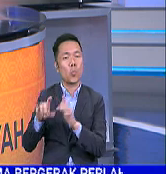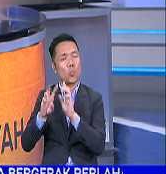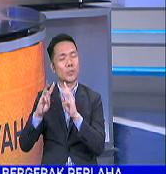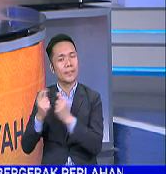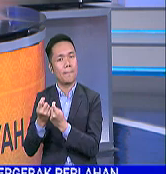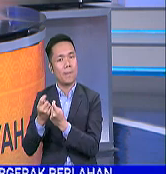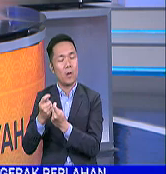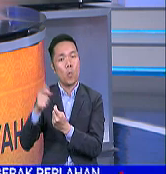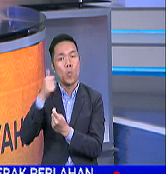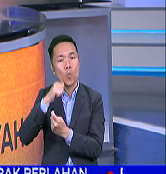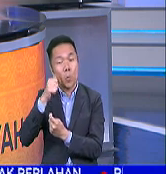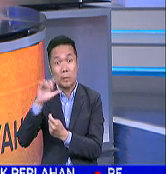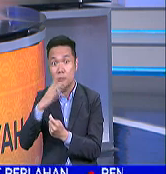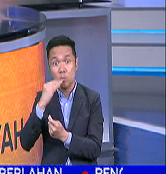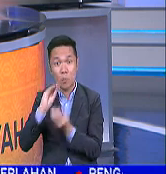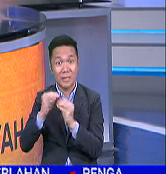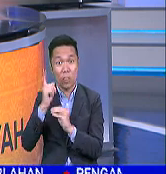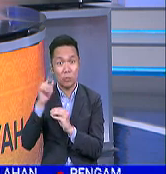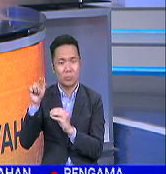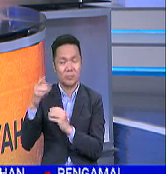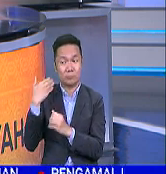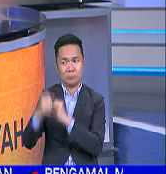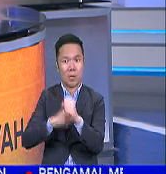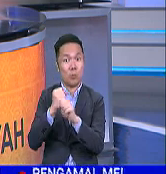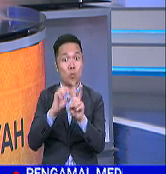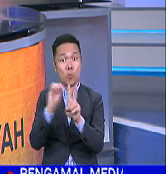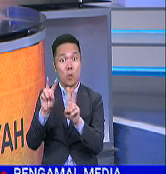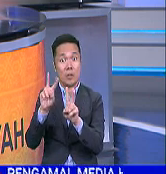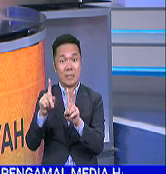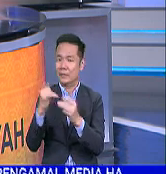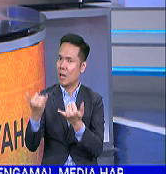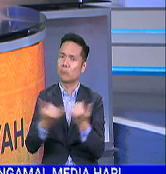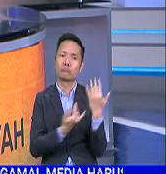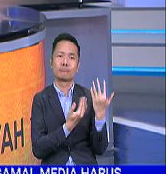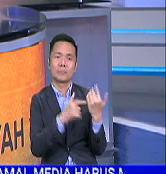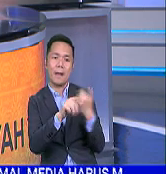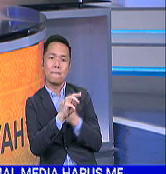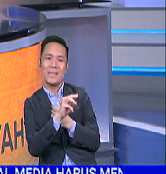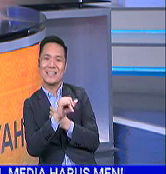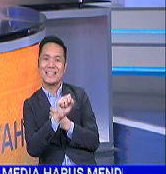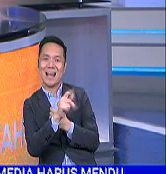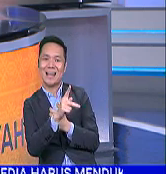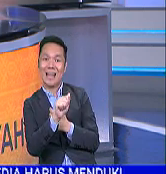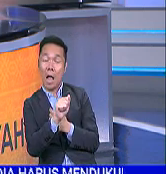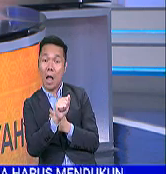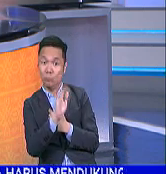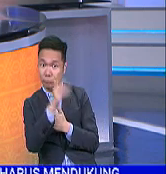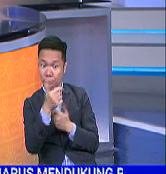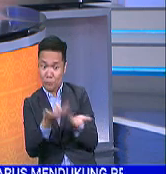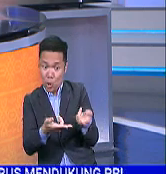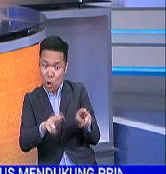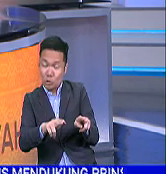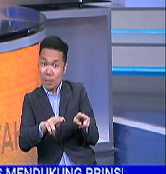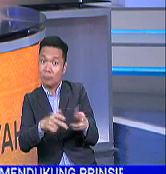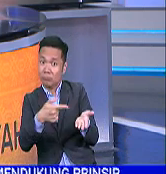musim 2021-2022 itu menjelaskan dia masih menanti perkhabaran daripada Misaka United berhubung penyambungan